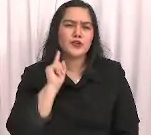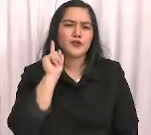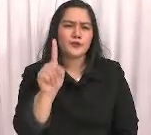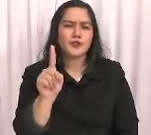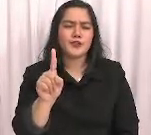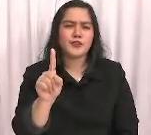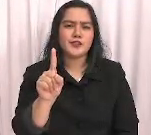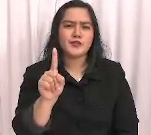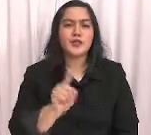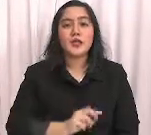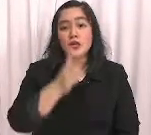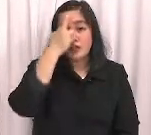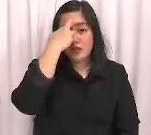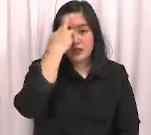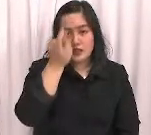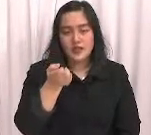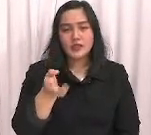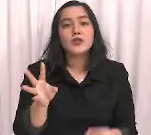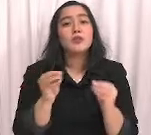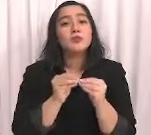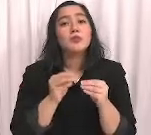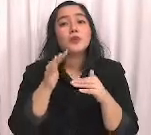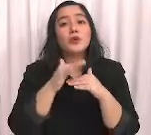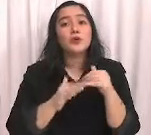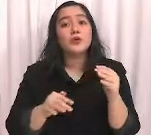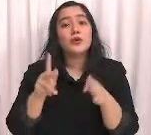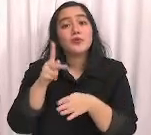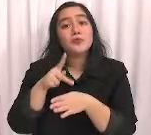is more on principles